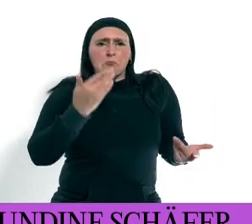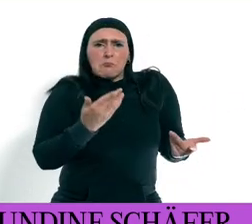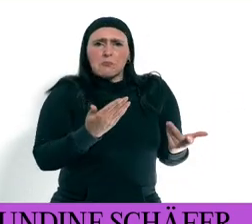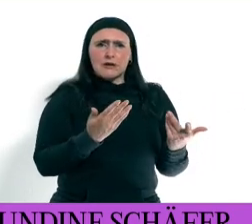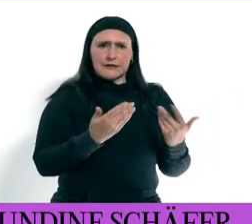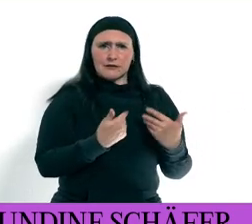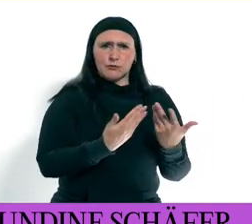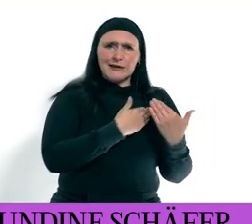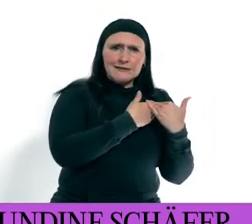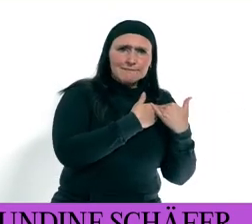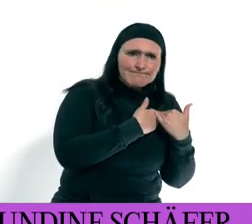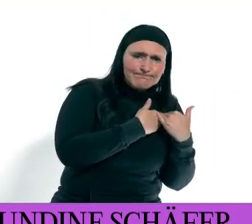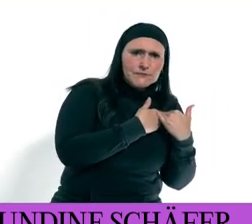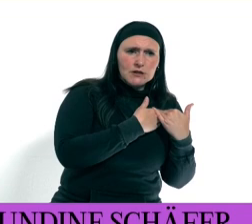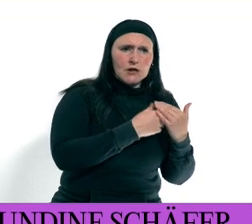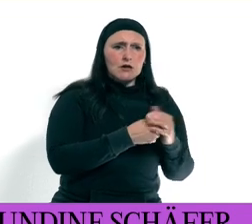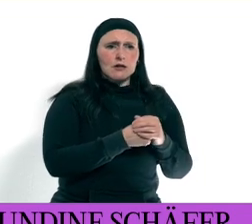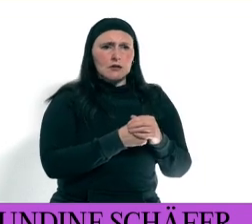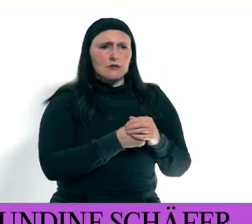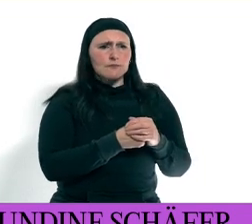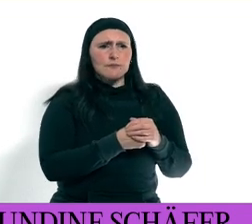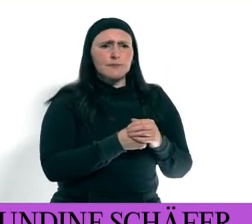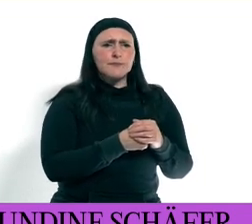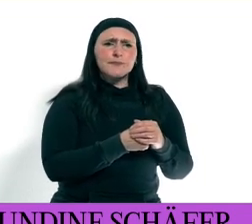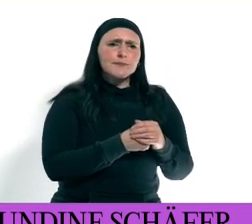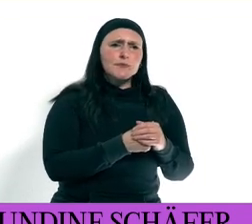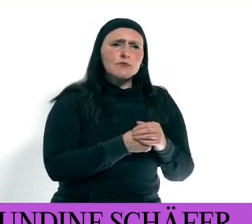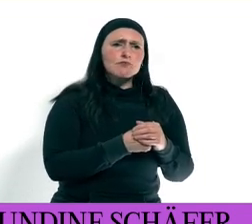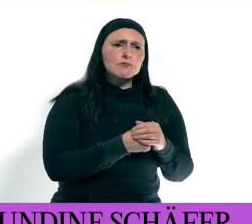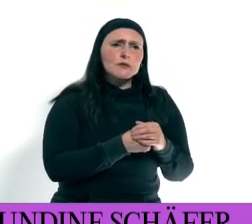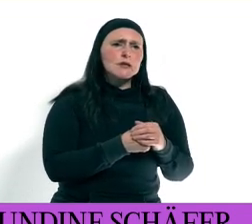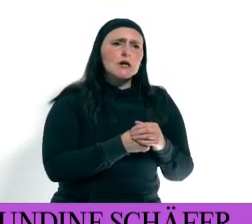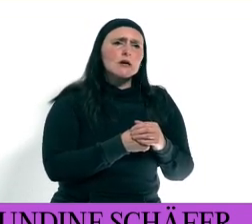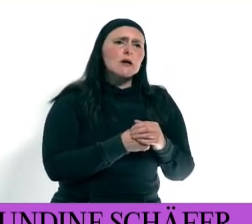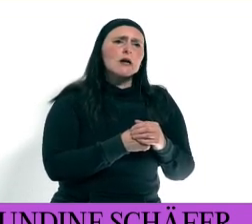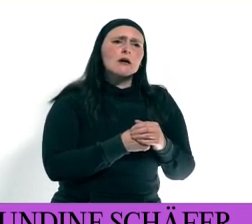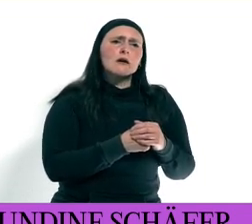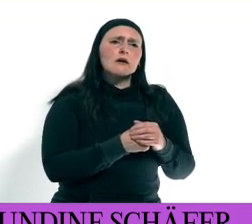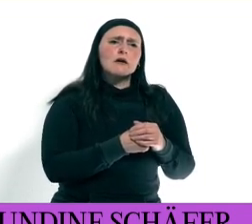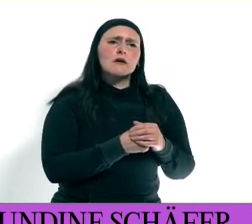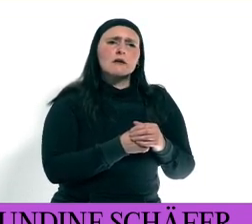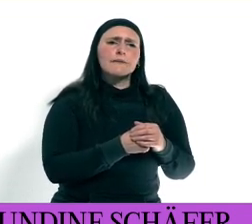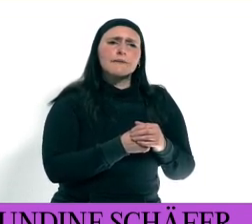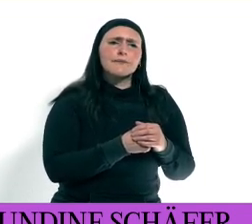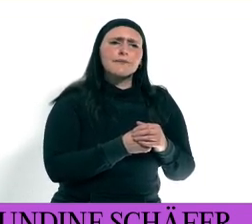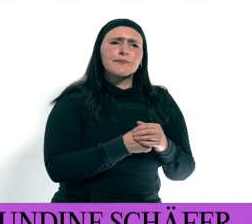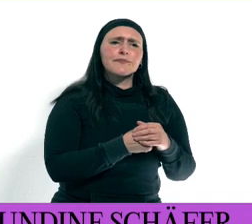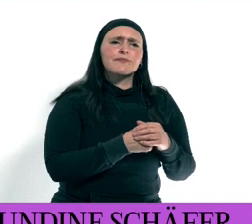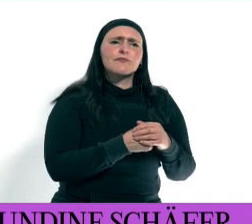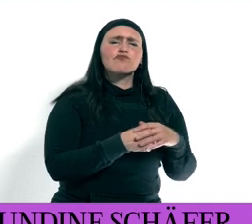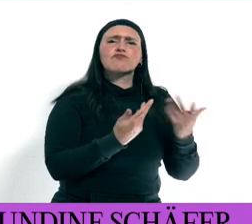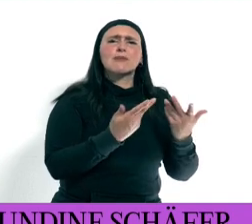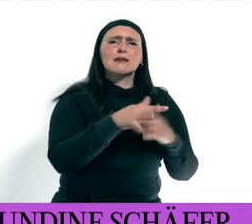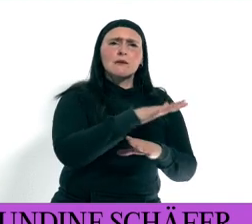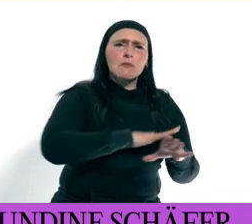Doch die Frage bleibt, was das bedeutet für unsere Gesellschaft und in welche Richtung wir uns weiter bewegen sollen.